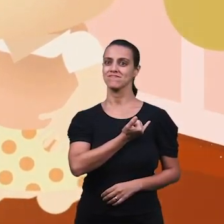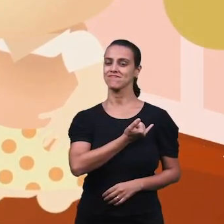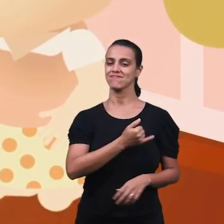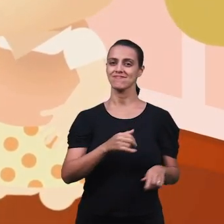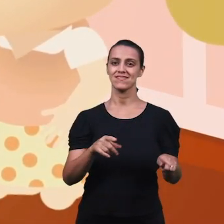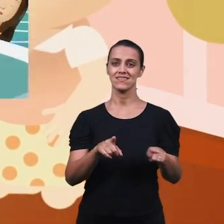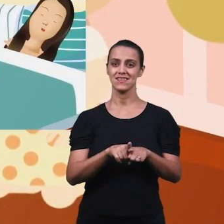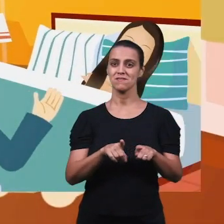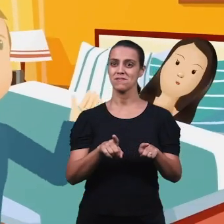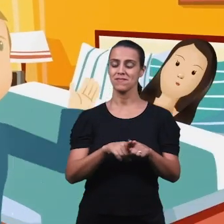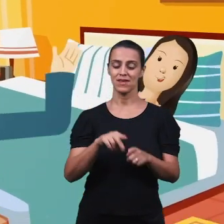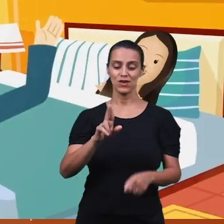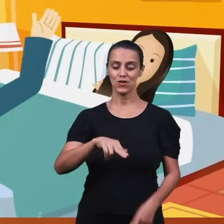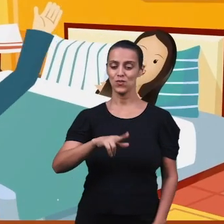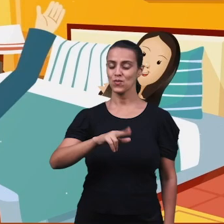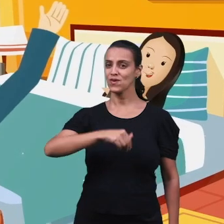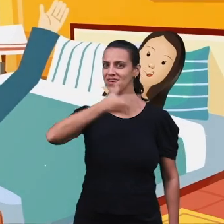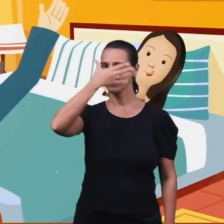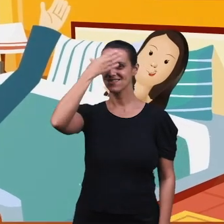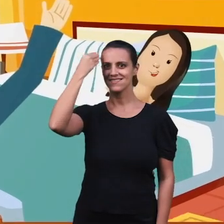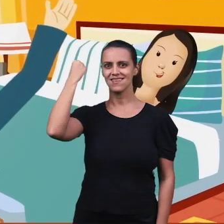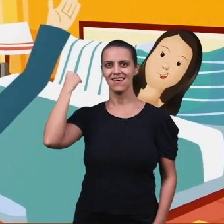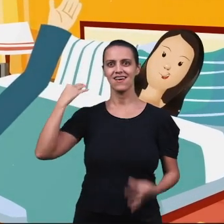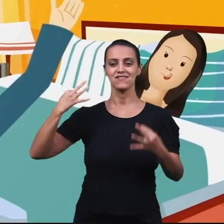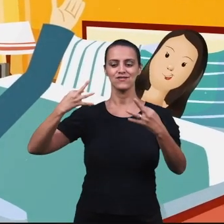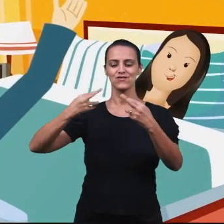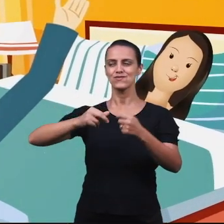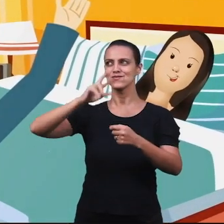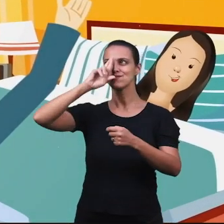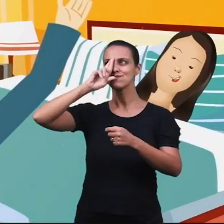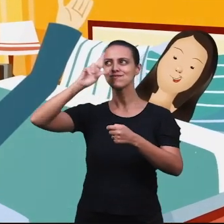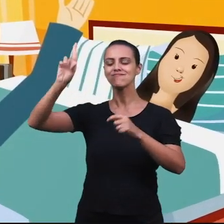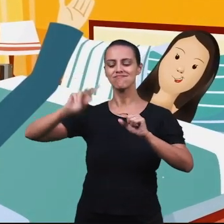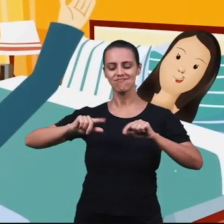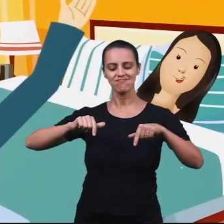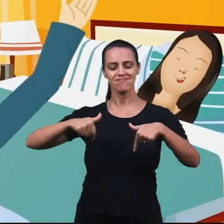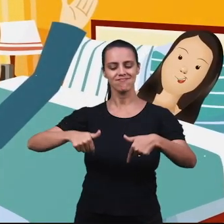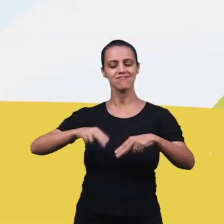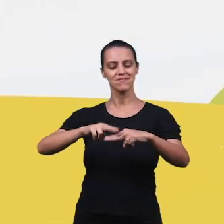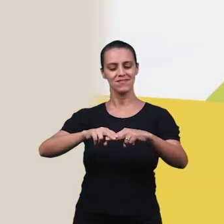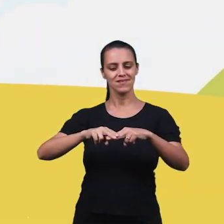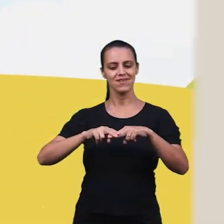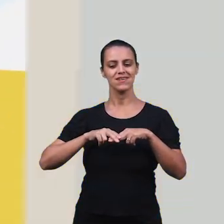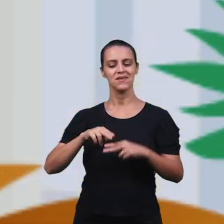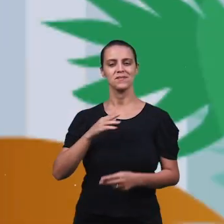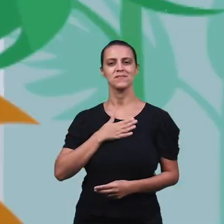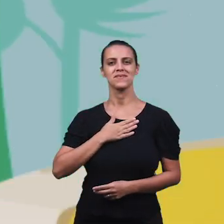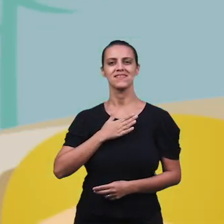For